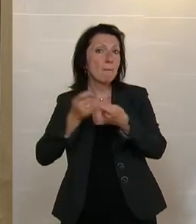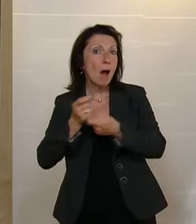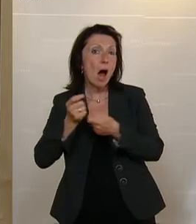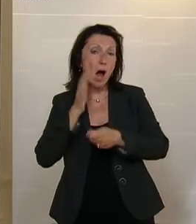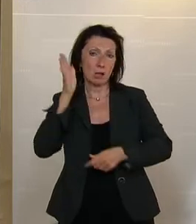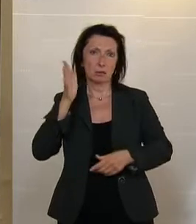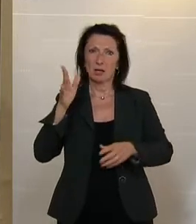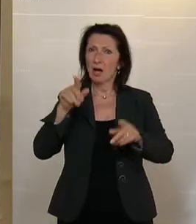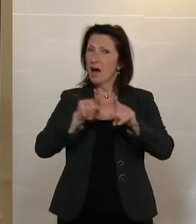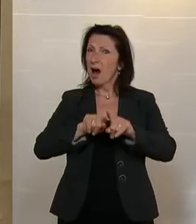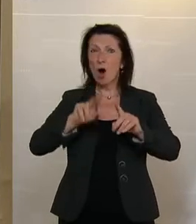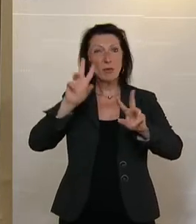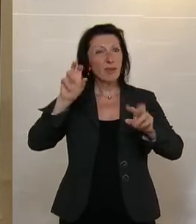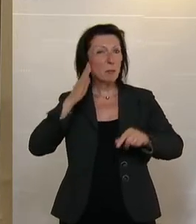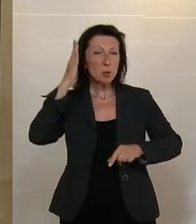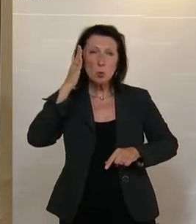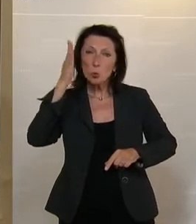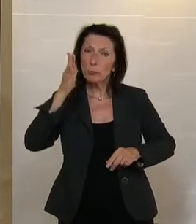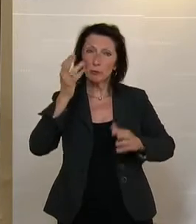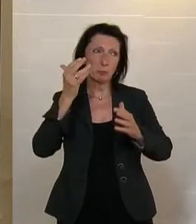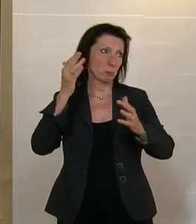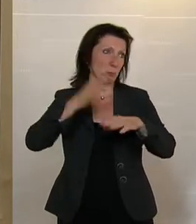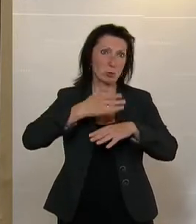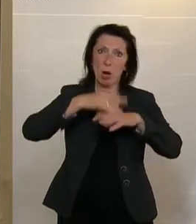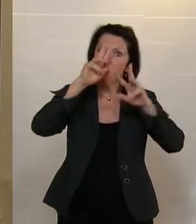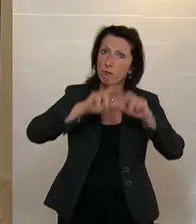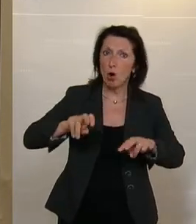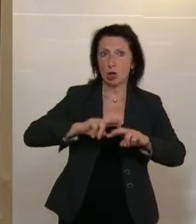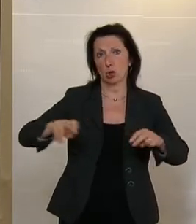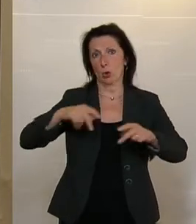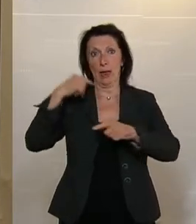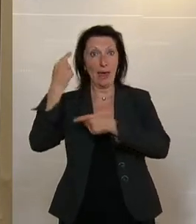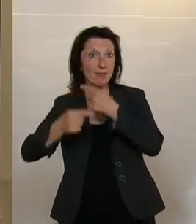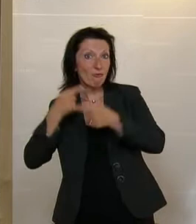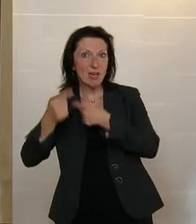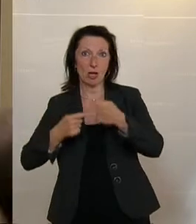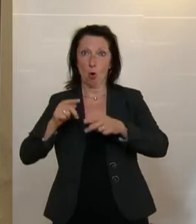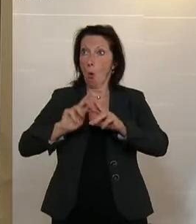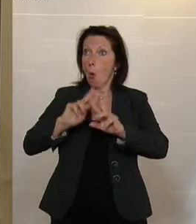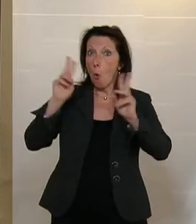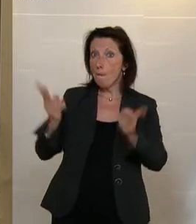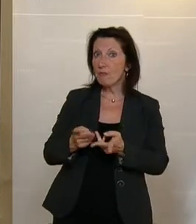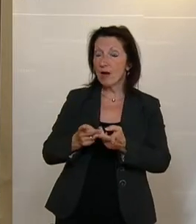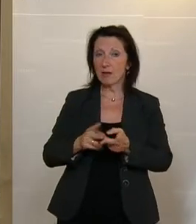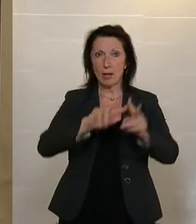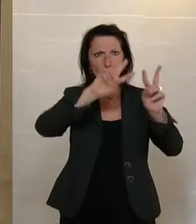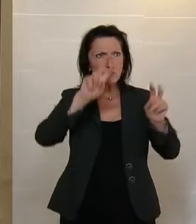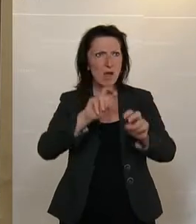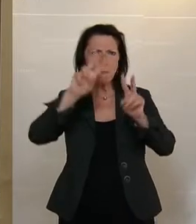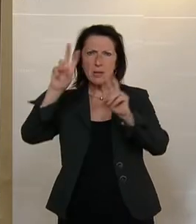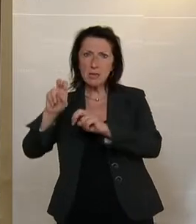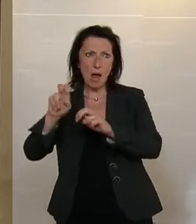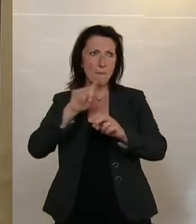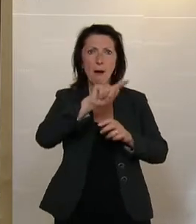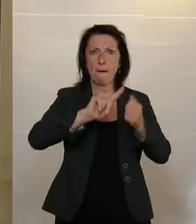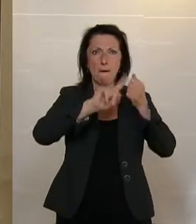was Forschung, Entwicklung betrifft, was die Umwelt betrifft. Hier werden Themen ordentlich budgetiert, wie